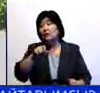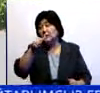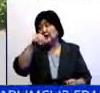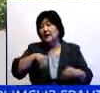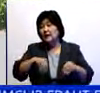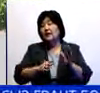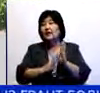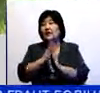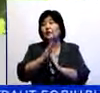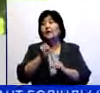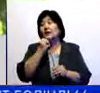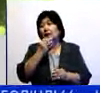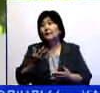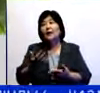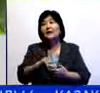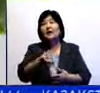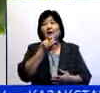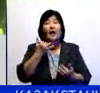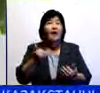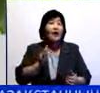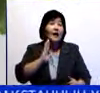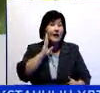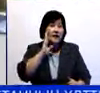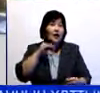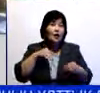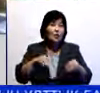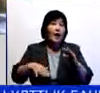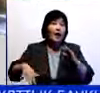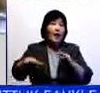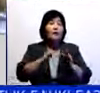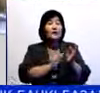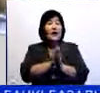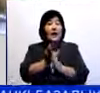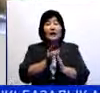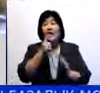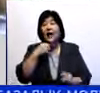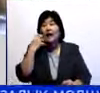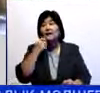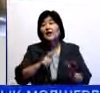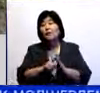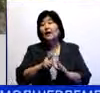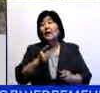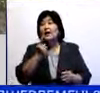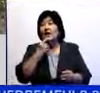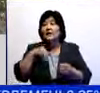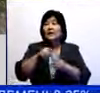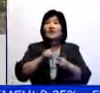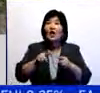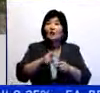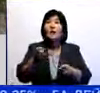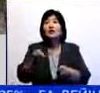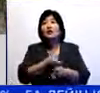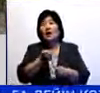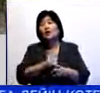еткен еңбегінің жемісін тату нәсібі бұйырады. Қазіргі таңда бағбанның ауласында қияр, қызанақтан бастап қызылша, сәбіз, картоп